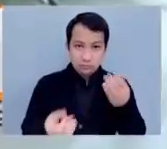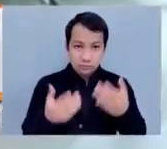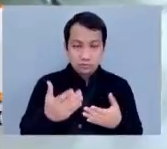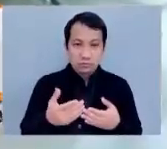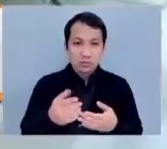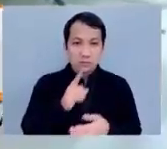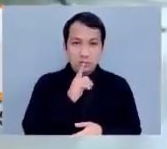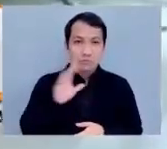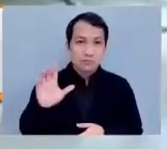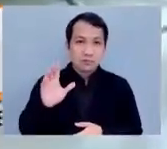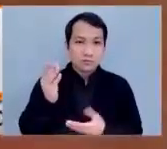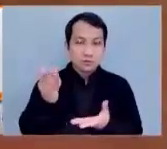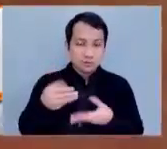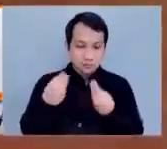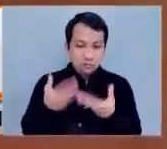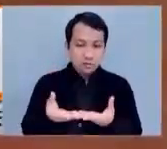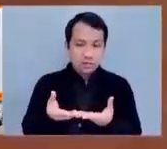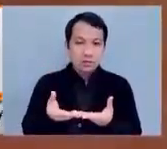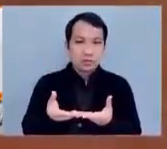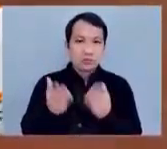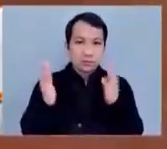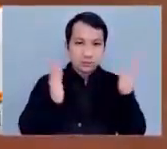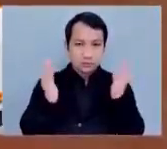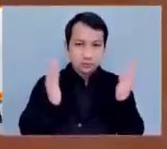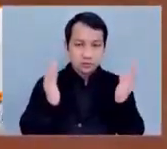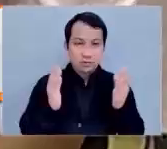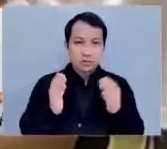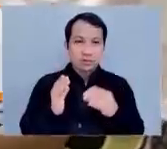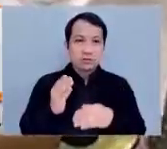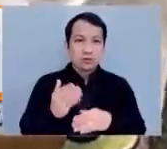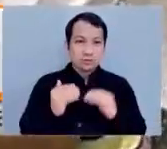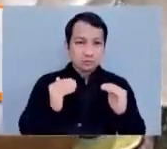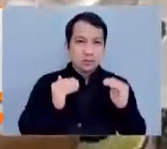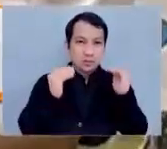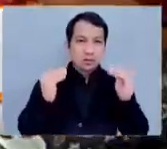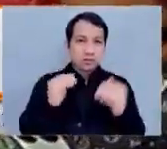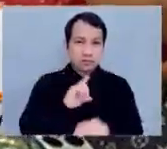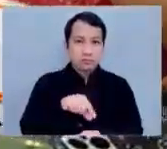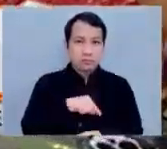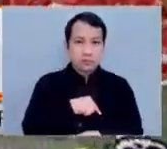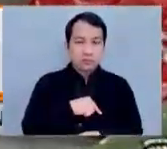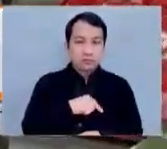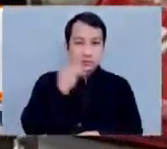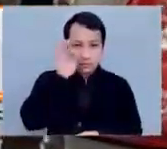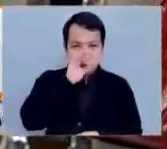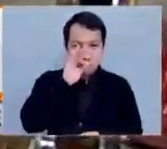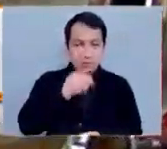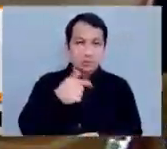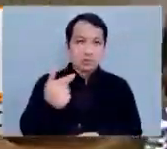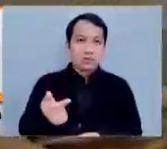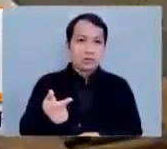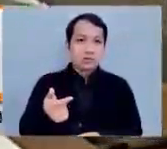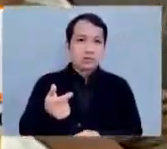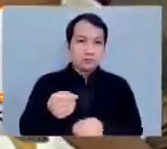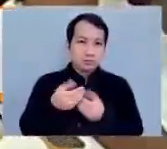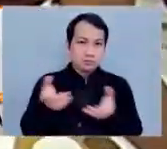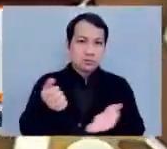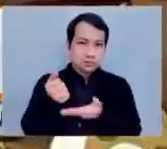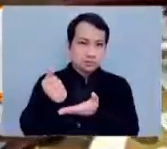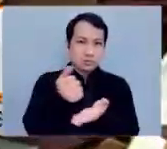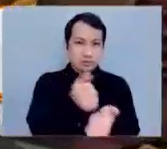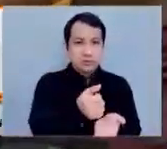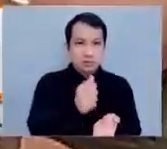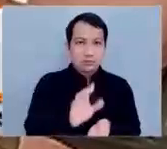magandang serbisyo. Gayun din ang maiangat ang kalidad ng buhay ng mga Pinoy. Itutuloy rin daw ang pagbibigay ng ayuda, partikular sa